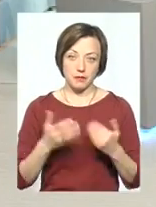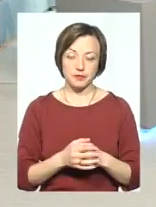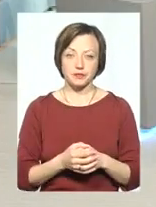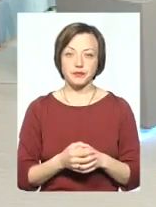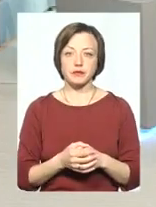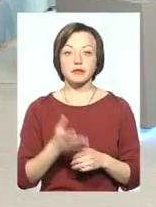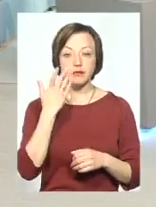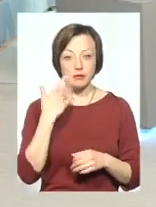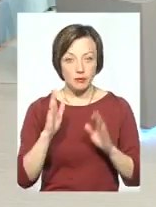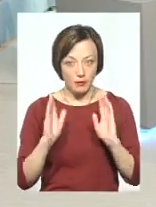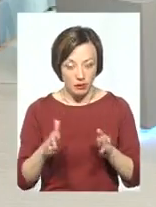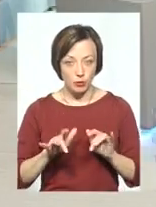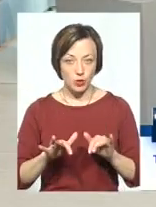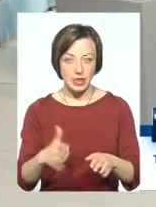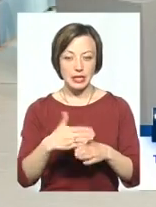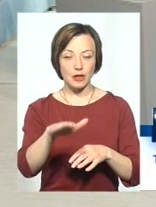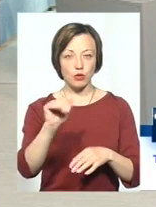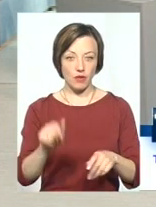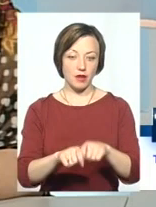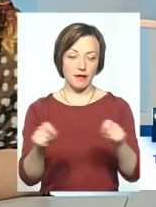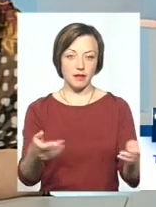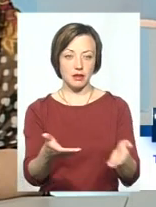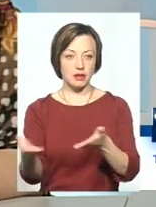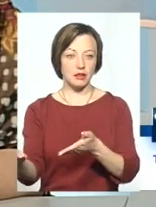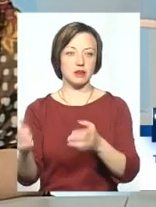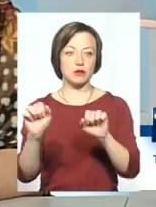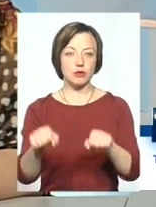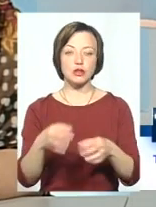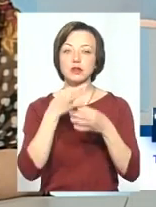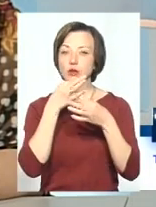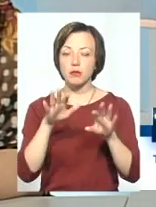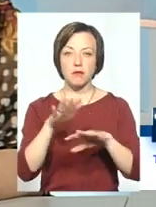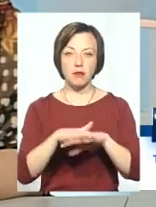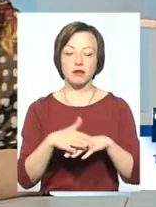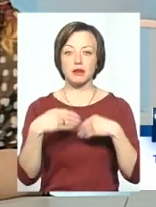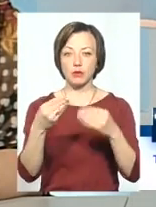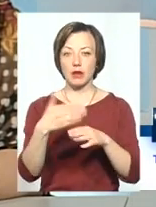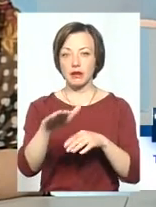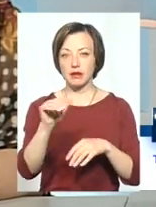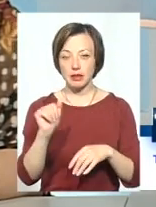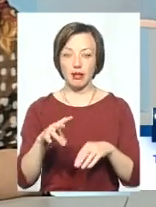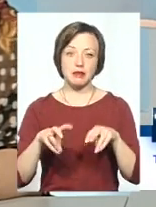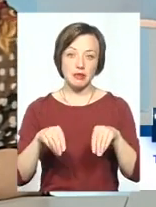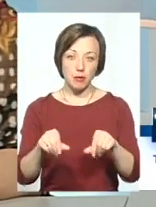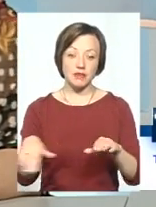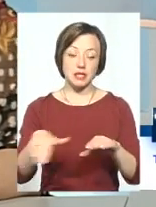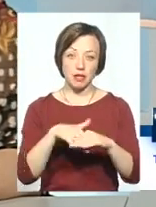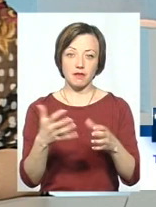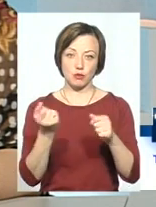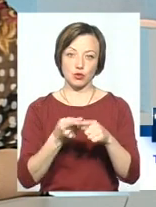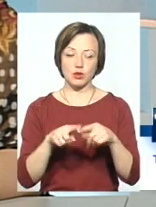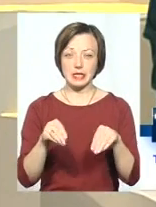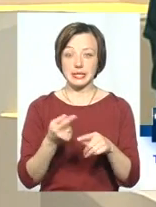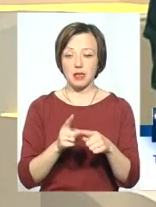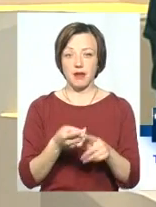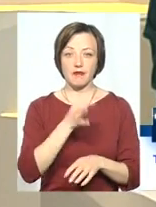Тому коли буде процес кредитування відкритий, тобто він зможе звернутись в любий банк, йому дадуть кредит на купівлю землі, а в заставу візьмуть цю землю.